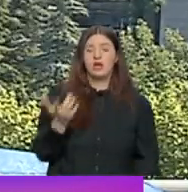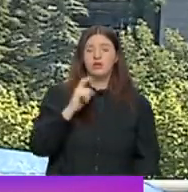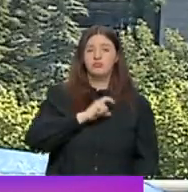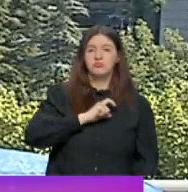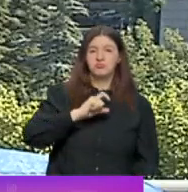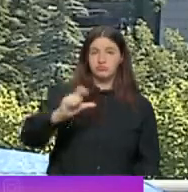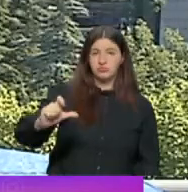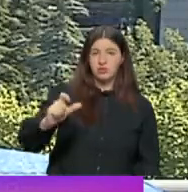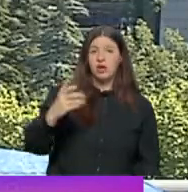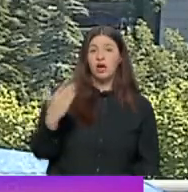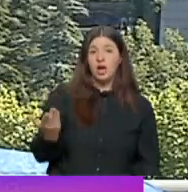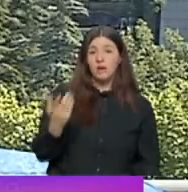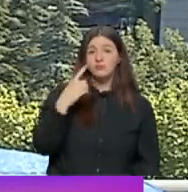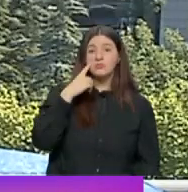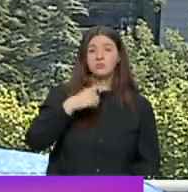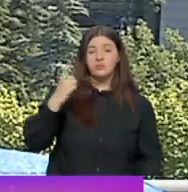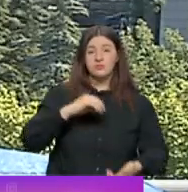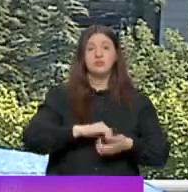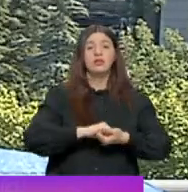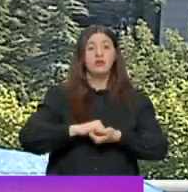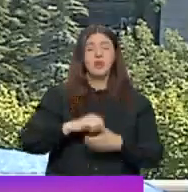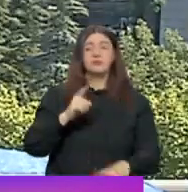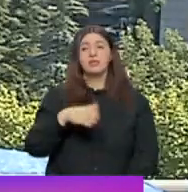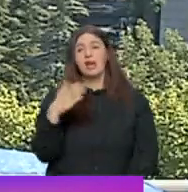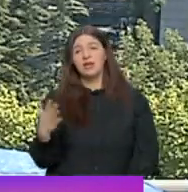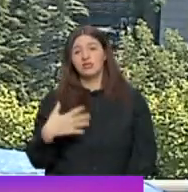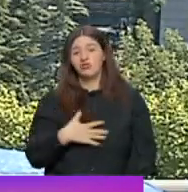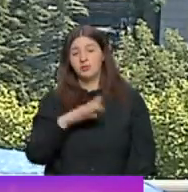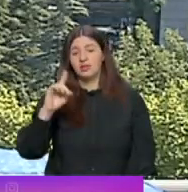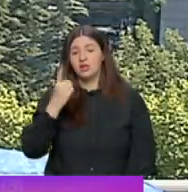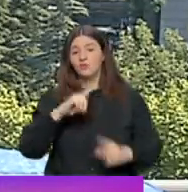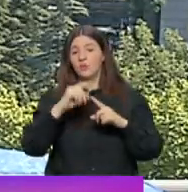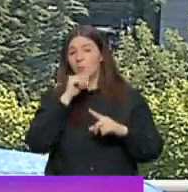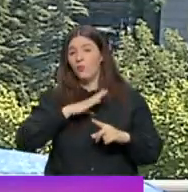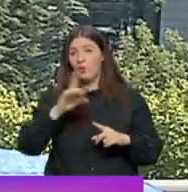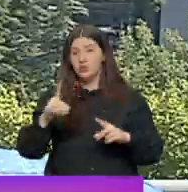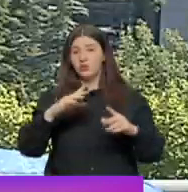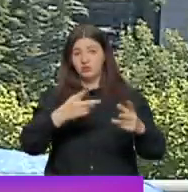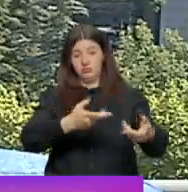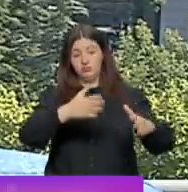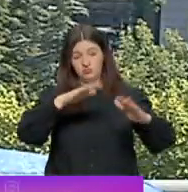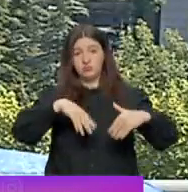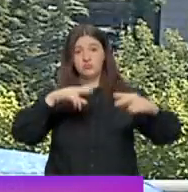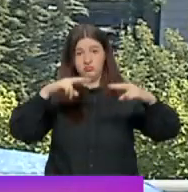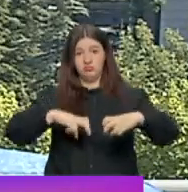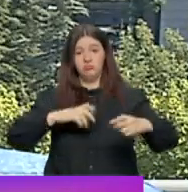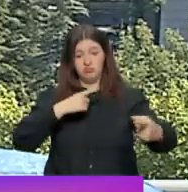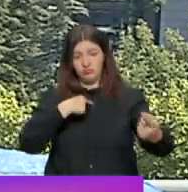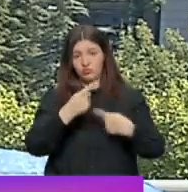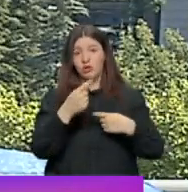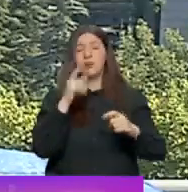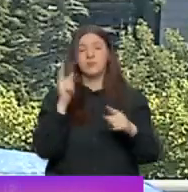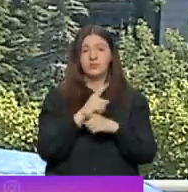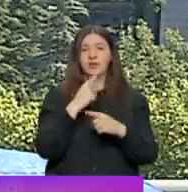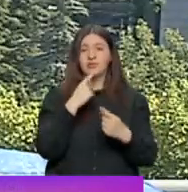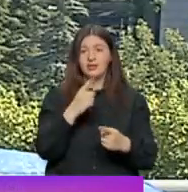yanıtını veriyor. Ama yine de Cumhur İttifakı bir yandan CHP lideri Kemal Kılıçdaroğlu'nu mindere çağırırken, mindere çekerken diğer